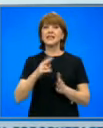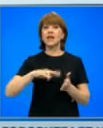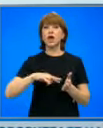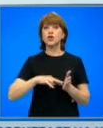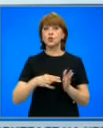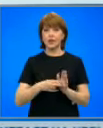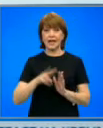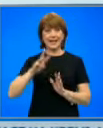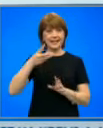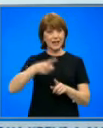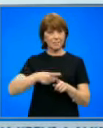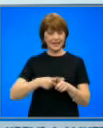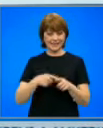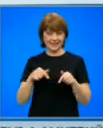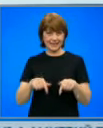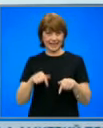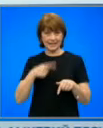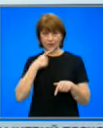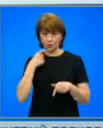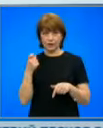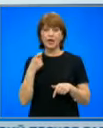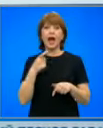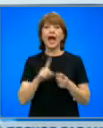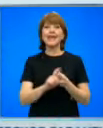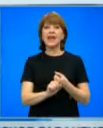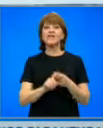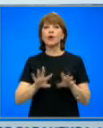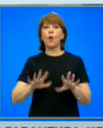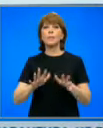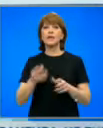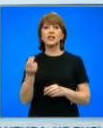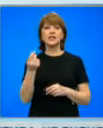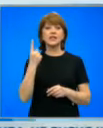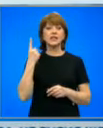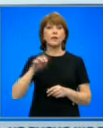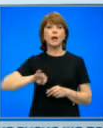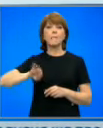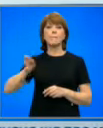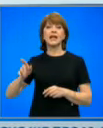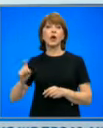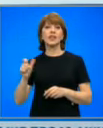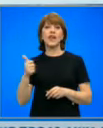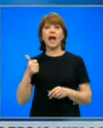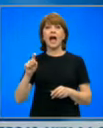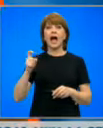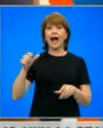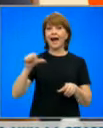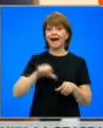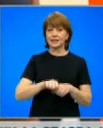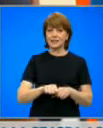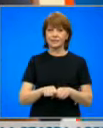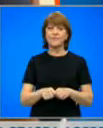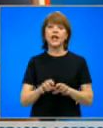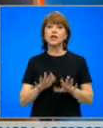месеца от началото на 2022 КЕВР определяше единствено цените на природния газ. Какво предстои от тук нататък? Според